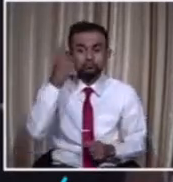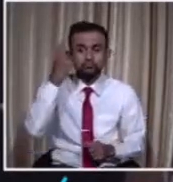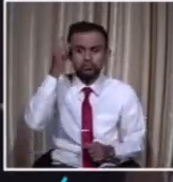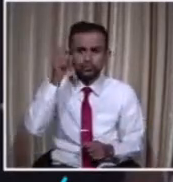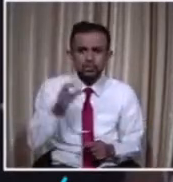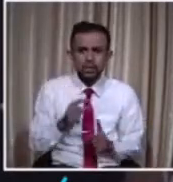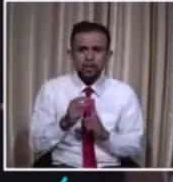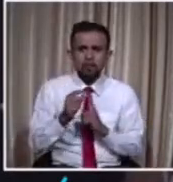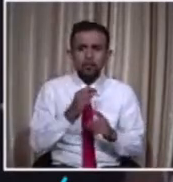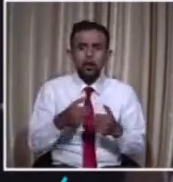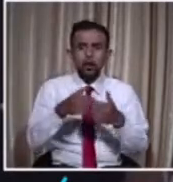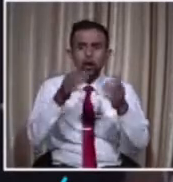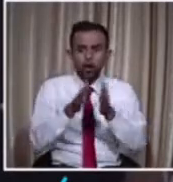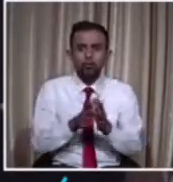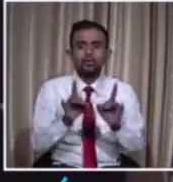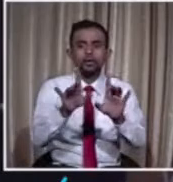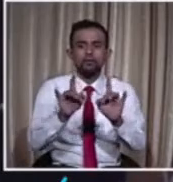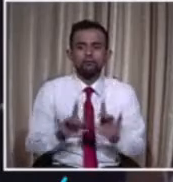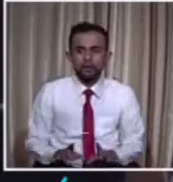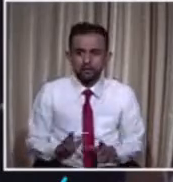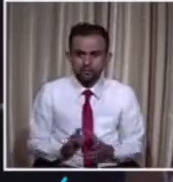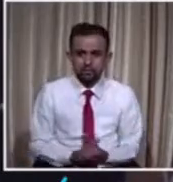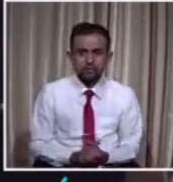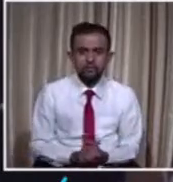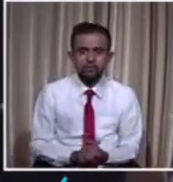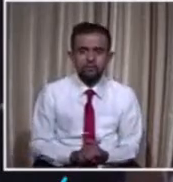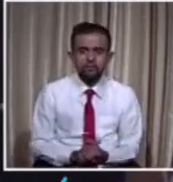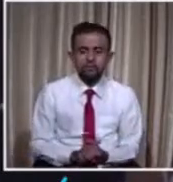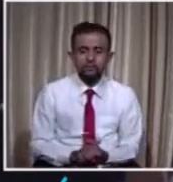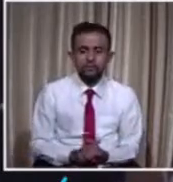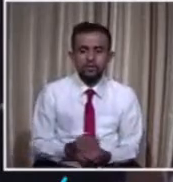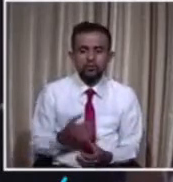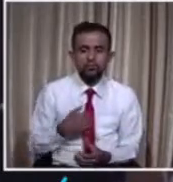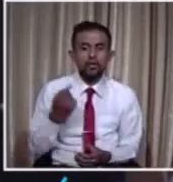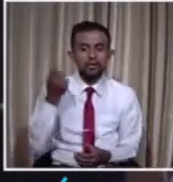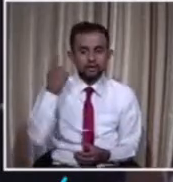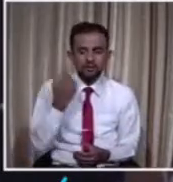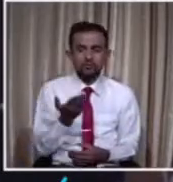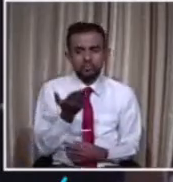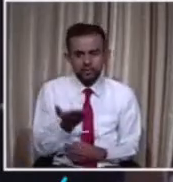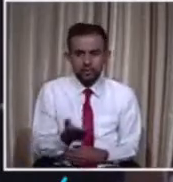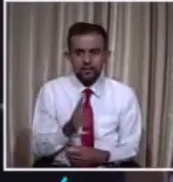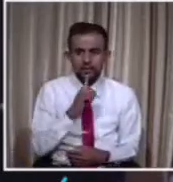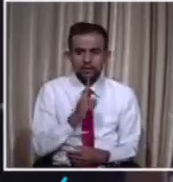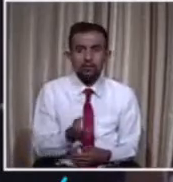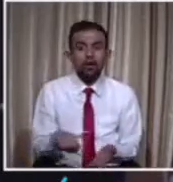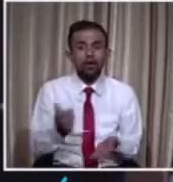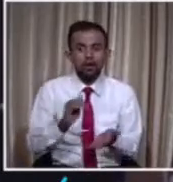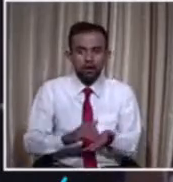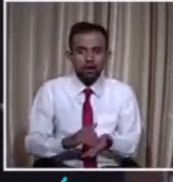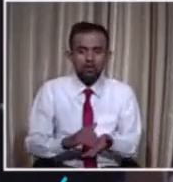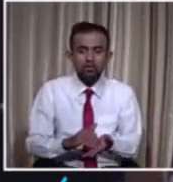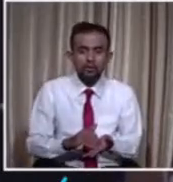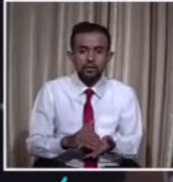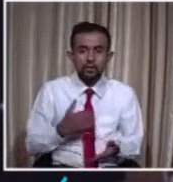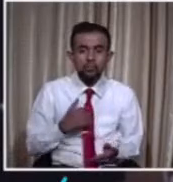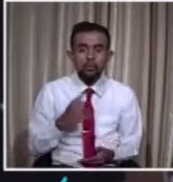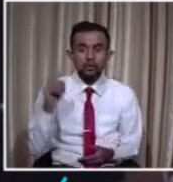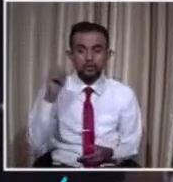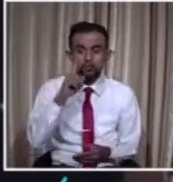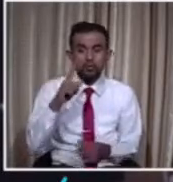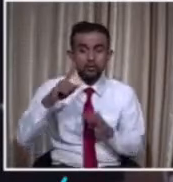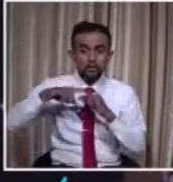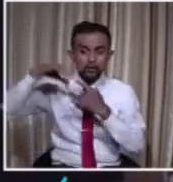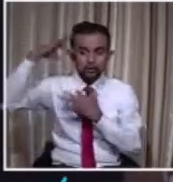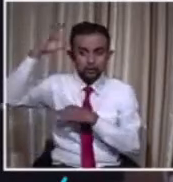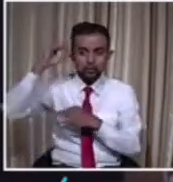me parlimenthuwe okkoma inna jaathiya aya kiyala. E nisa mama iye illimak kala nawatha wathawak mage prathama upadhiya